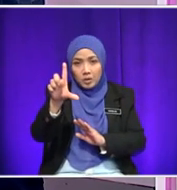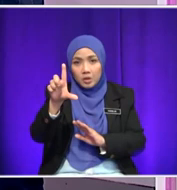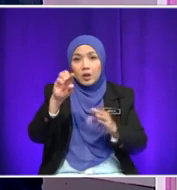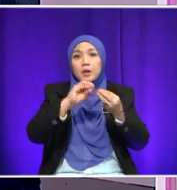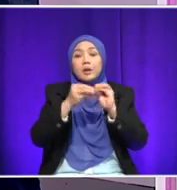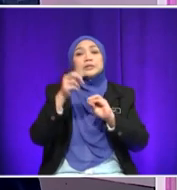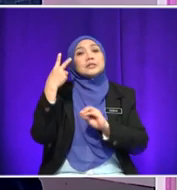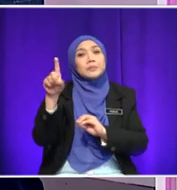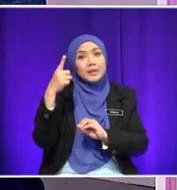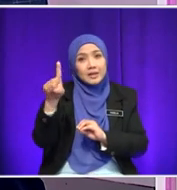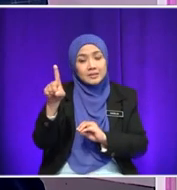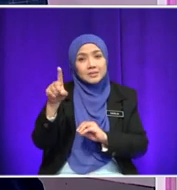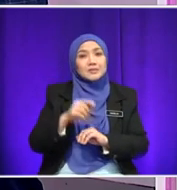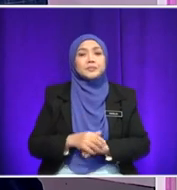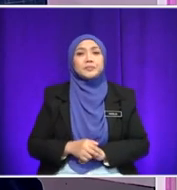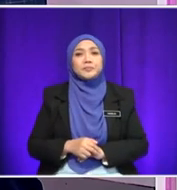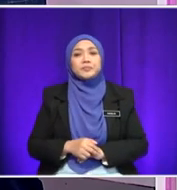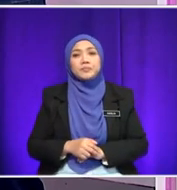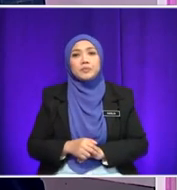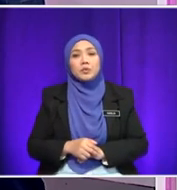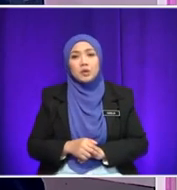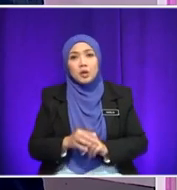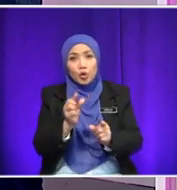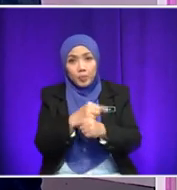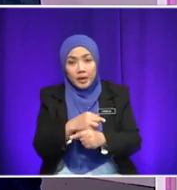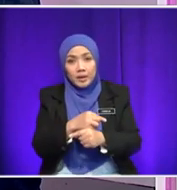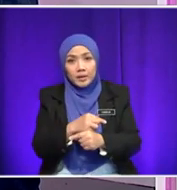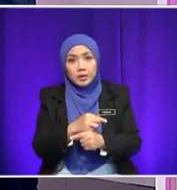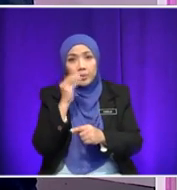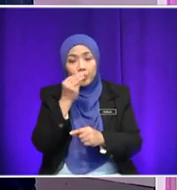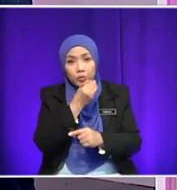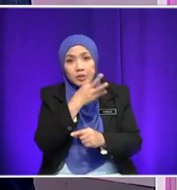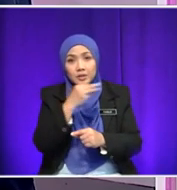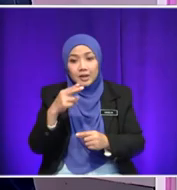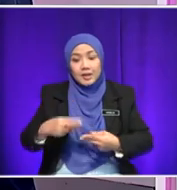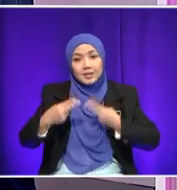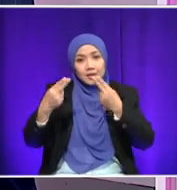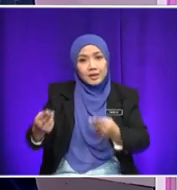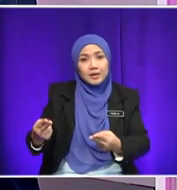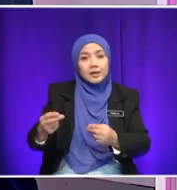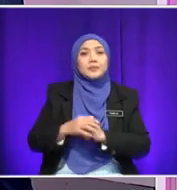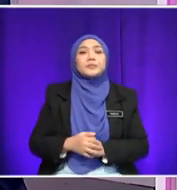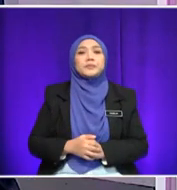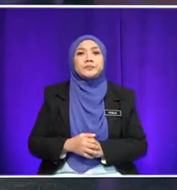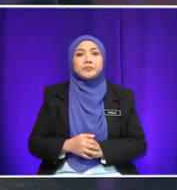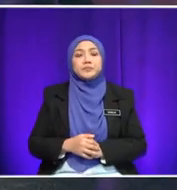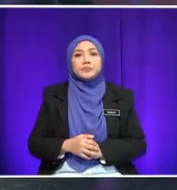bunga Apabila mereka membuat perubahan hantaran dan melengkapkan meja seperti yang di depan